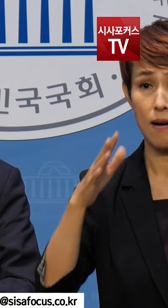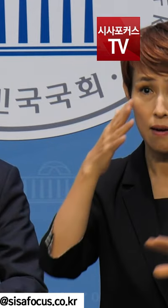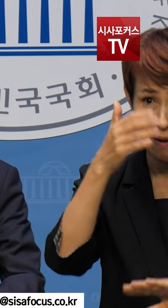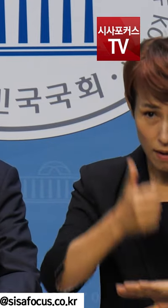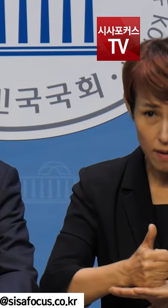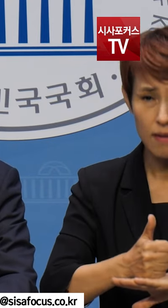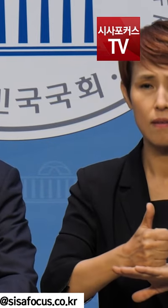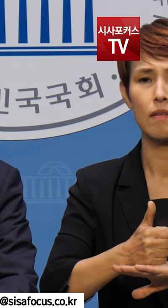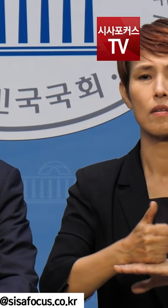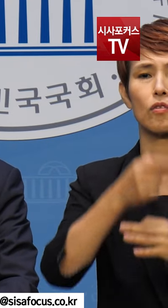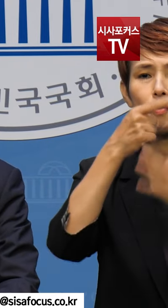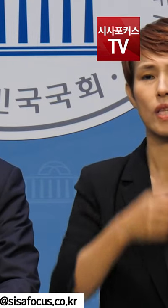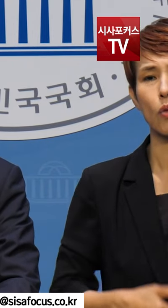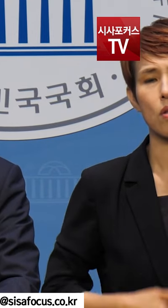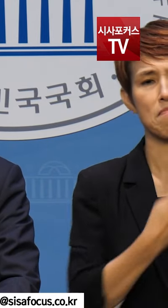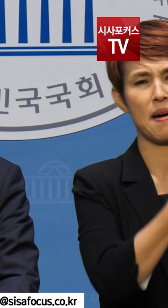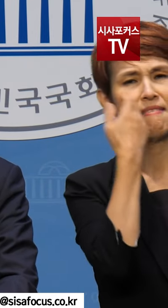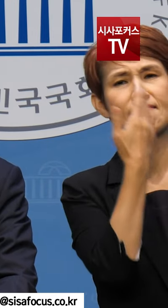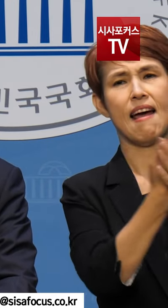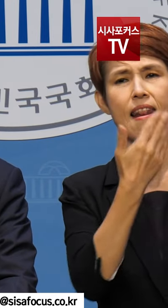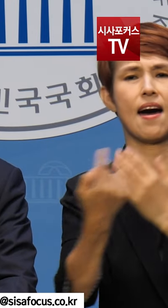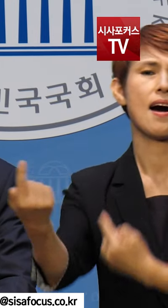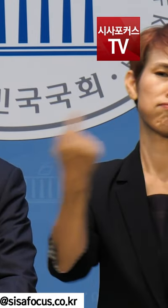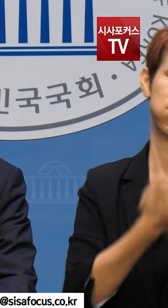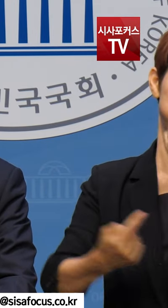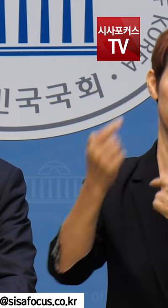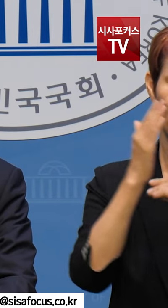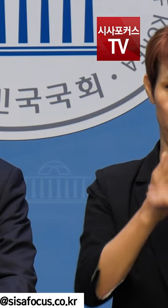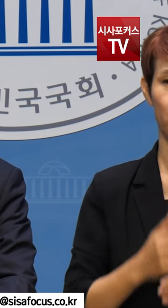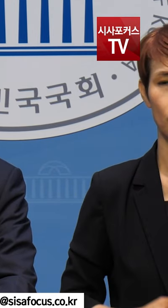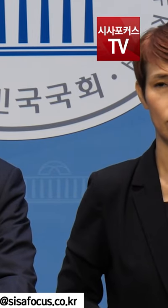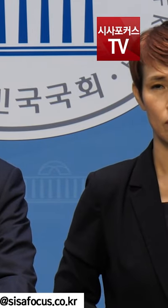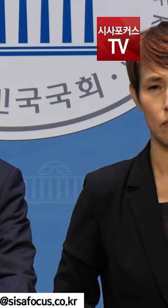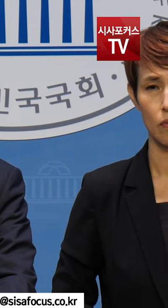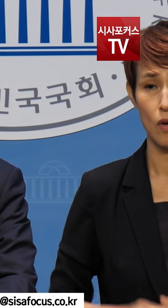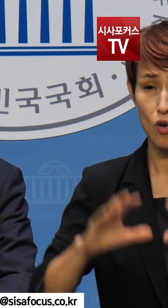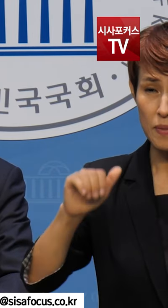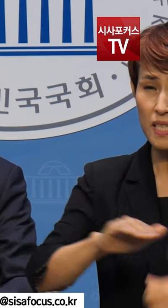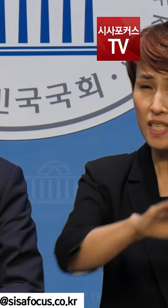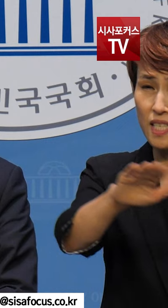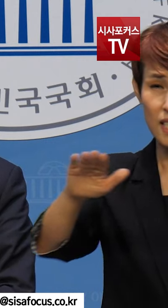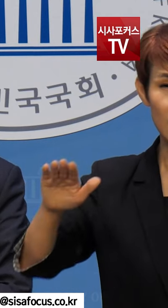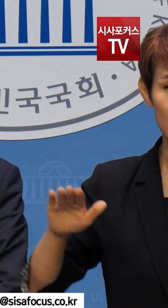없다는 판단으로 폭발적으로 참여하게 된 것입니다. 그동안 쌓인 국민이